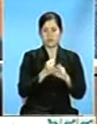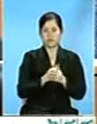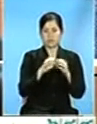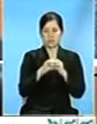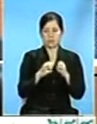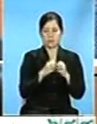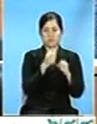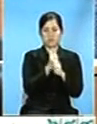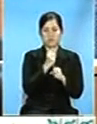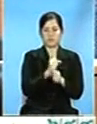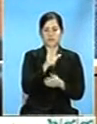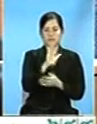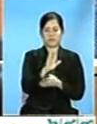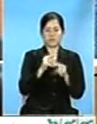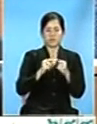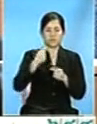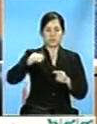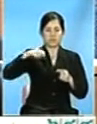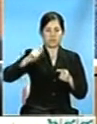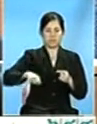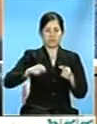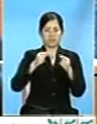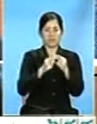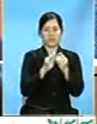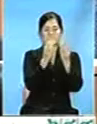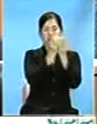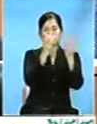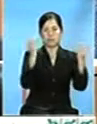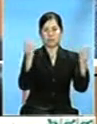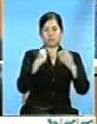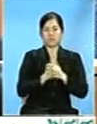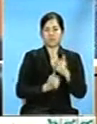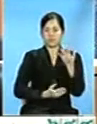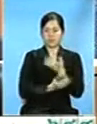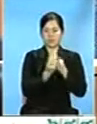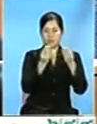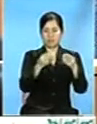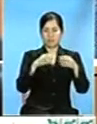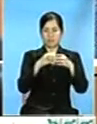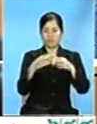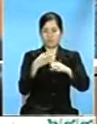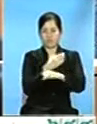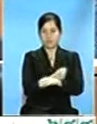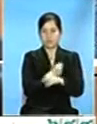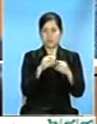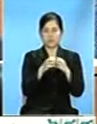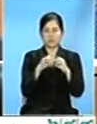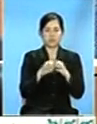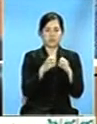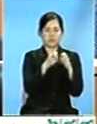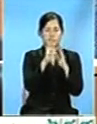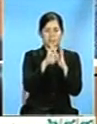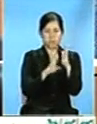ของศาลรัฐธรรมนูญและเปิดโอกาสให้พรรคการเมืองเข้ามาครอบงำ ระบบการเมือง